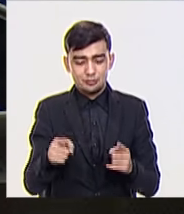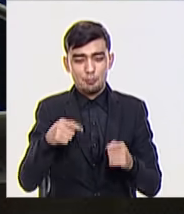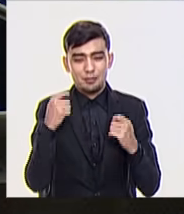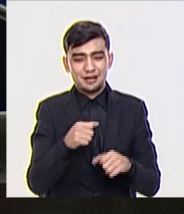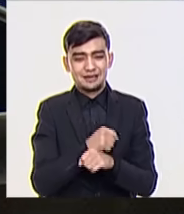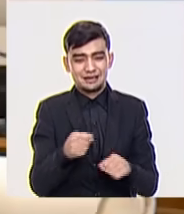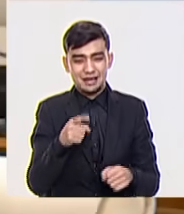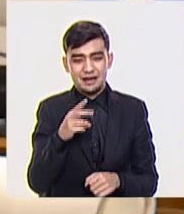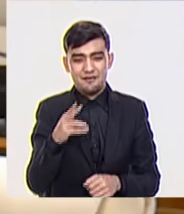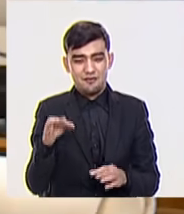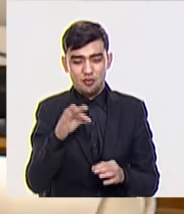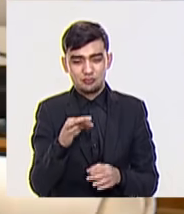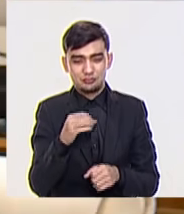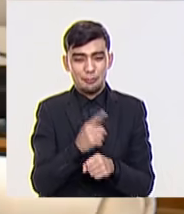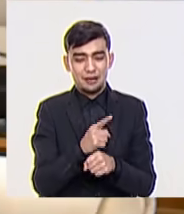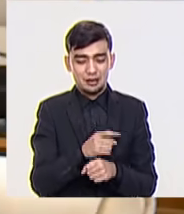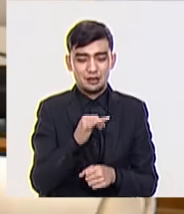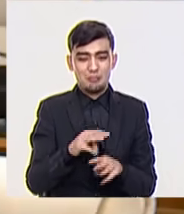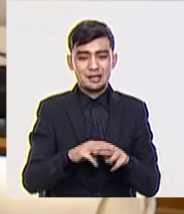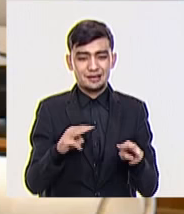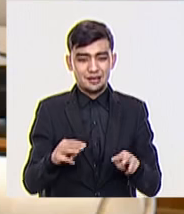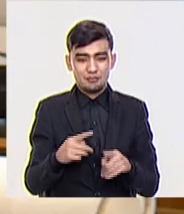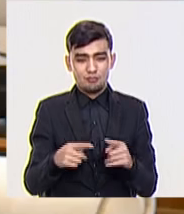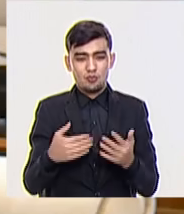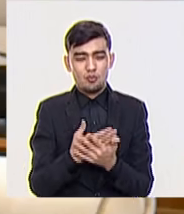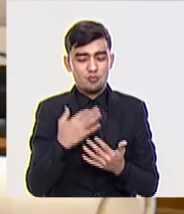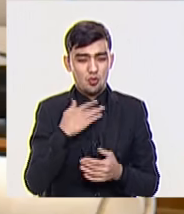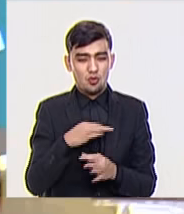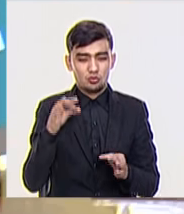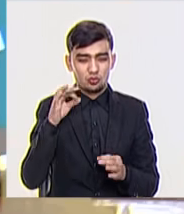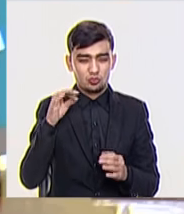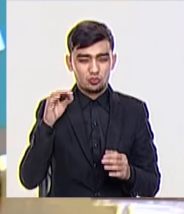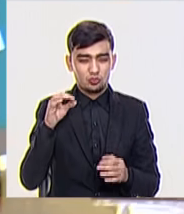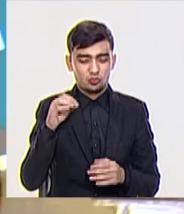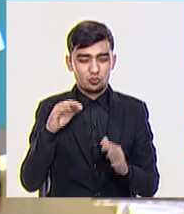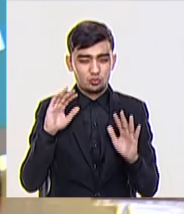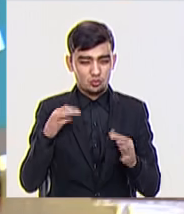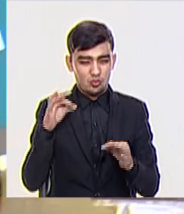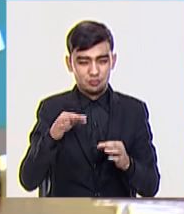деген шектеуге наразы. Өйткені министрлік өкілдері көптеген жайттарды ескермеген деп есептейді.